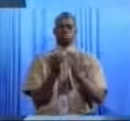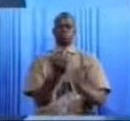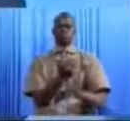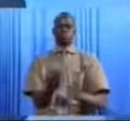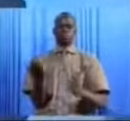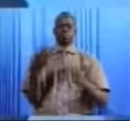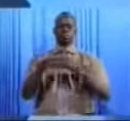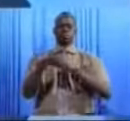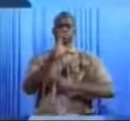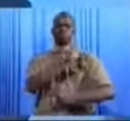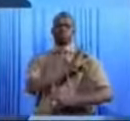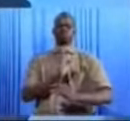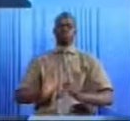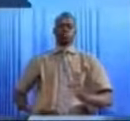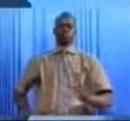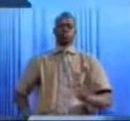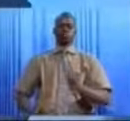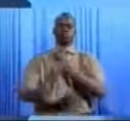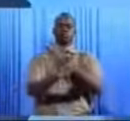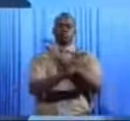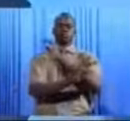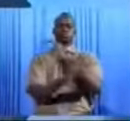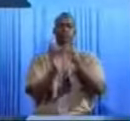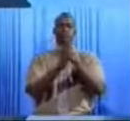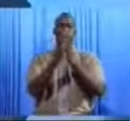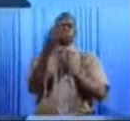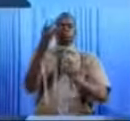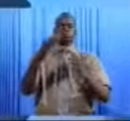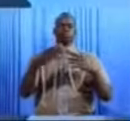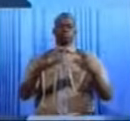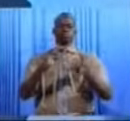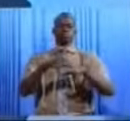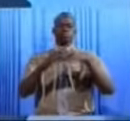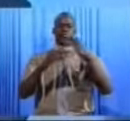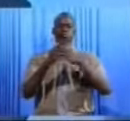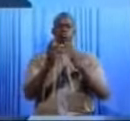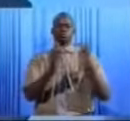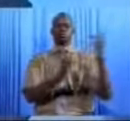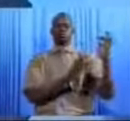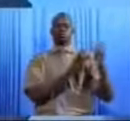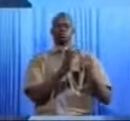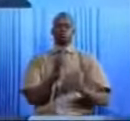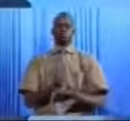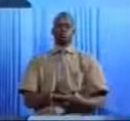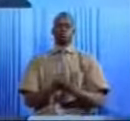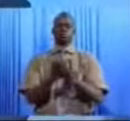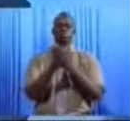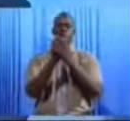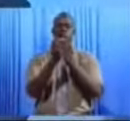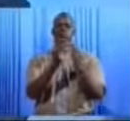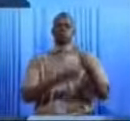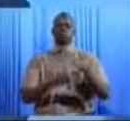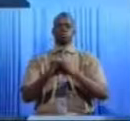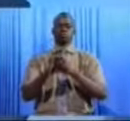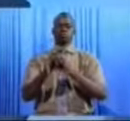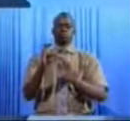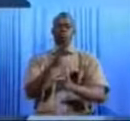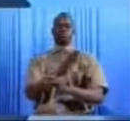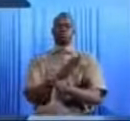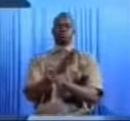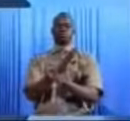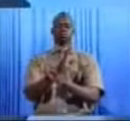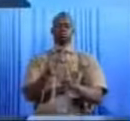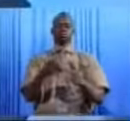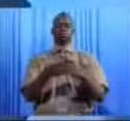dans la commune rurale de komsilga une école de trois classes construites grâce au soutien de la fondation espagnole katju a été inaugurée hier